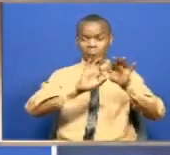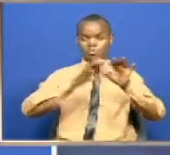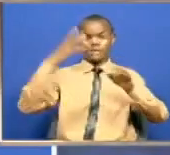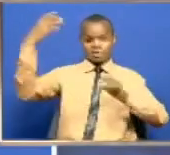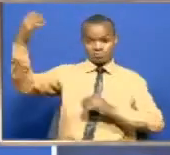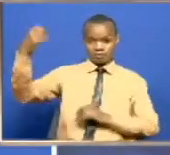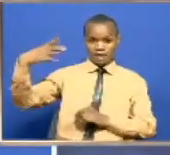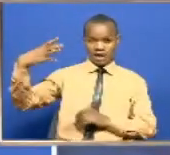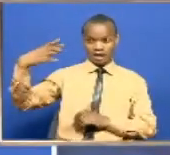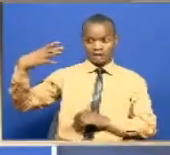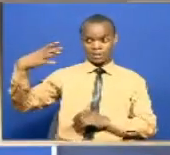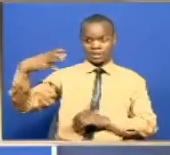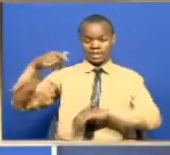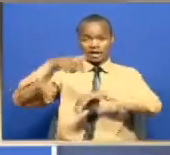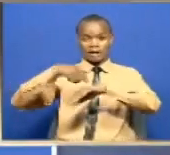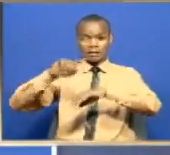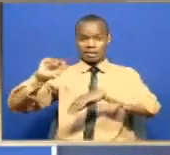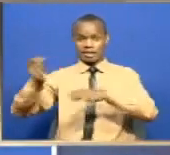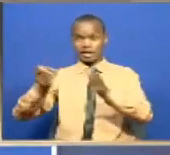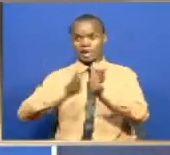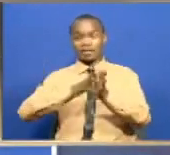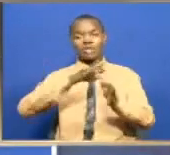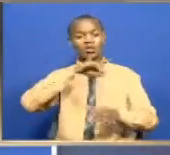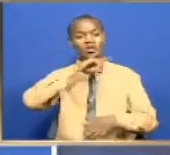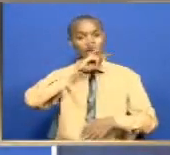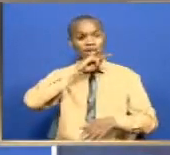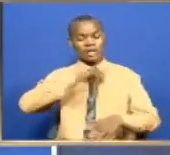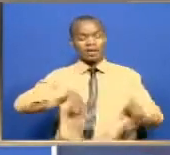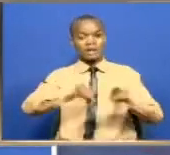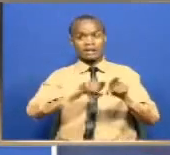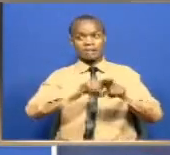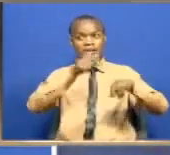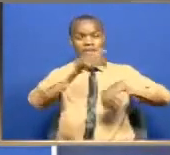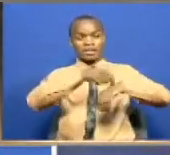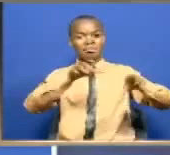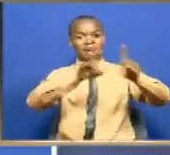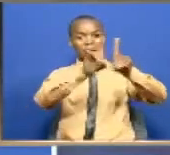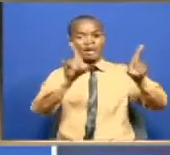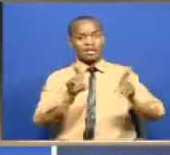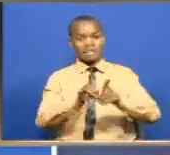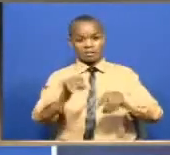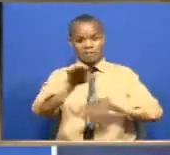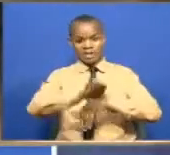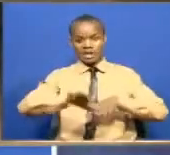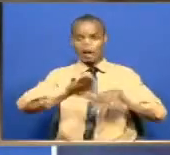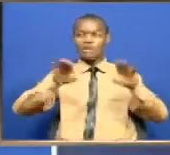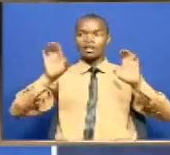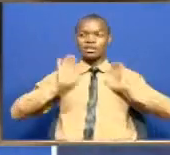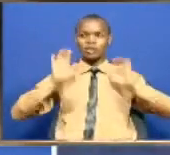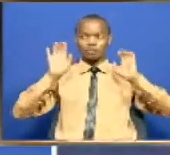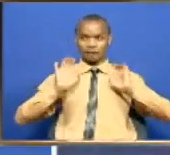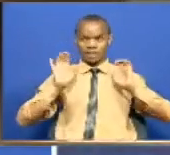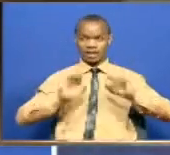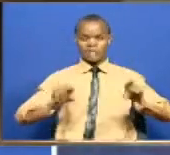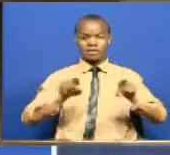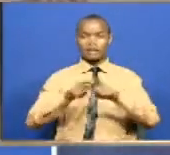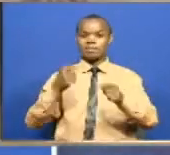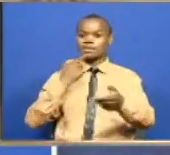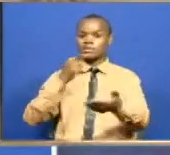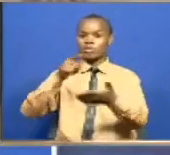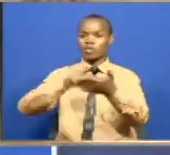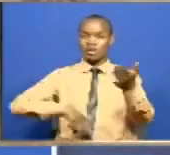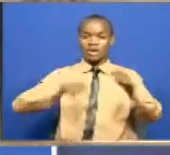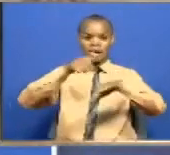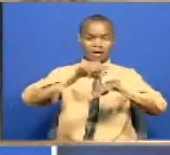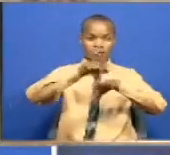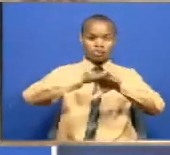kusambaza stima kati ya Kenya na Uganda na ujenzi wa bwawa kubwa nchini Ethiopia. Hata hivyo, wanadai utekelezaji